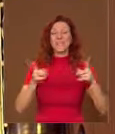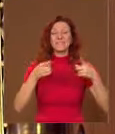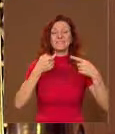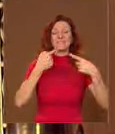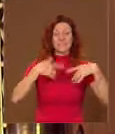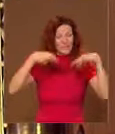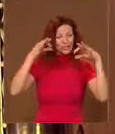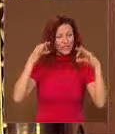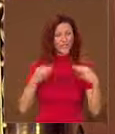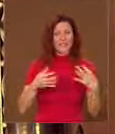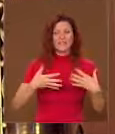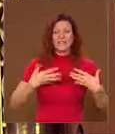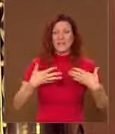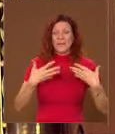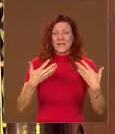тържественост и празничност.